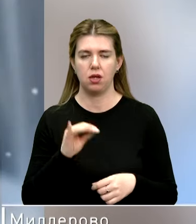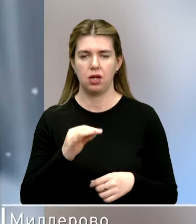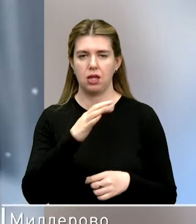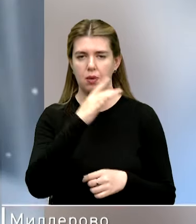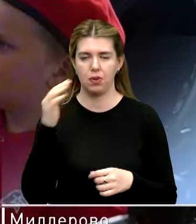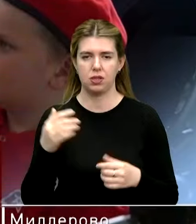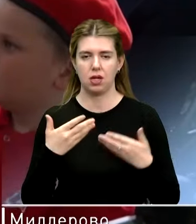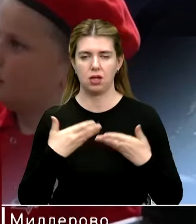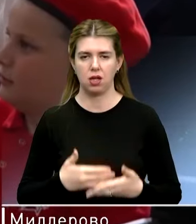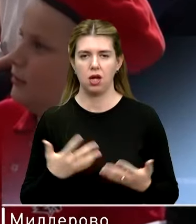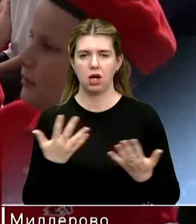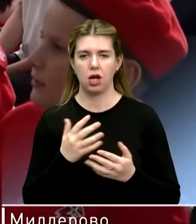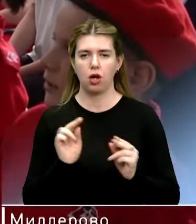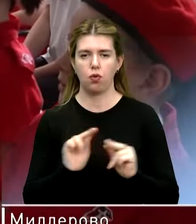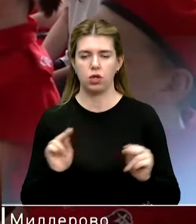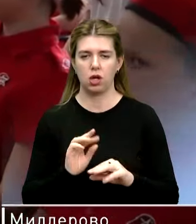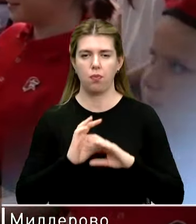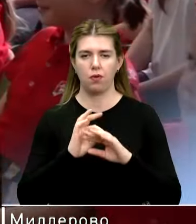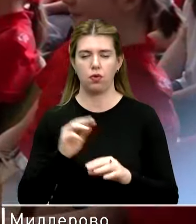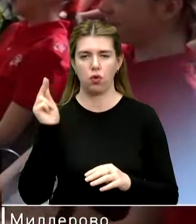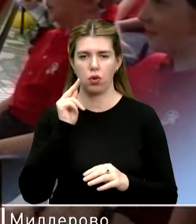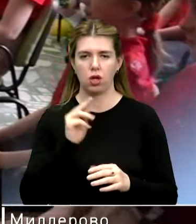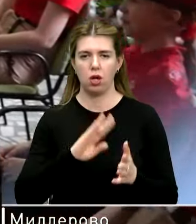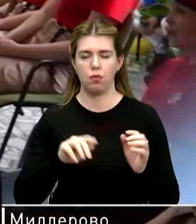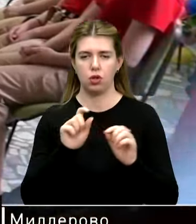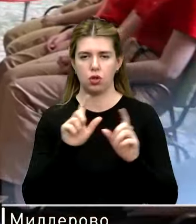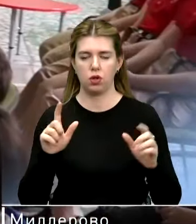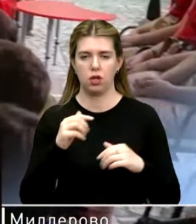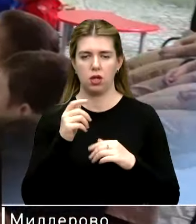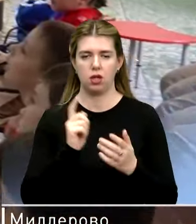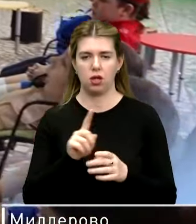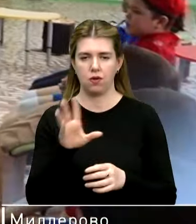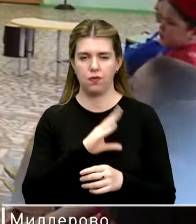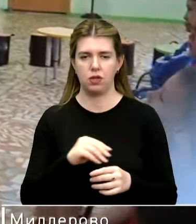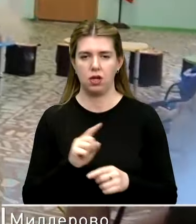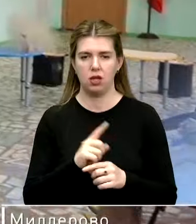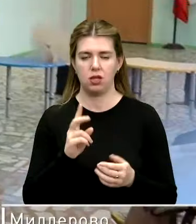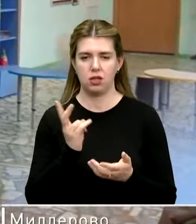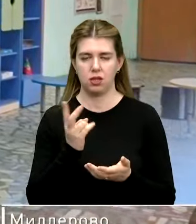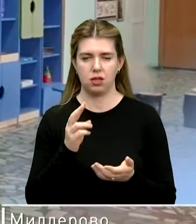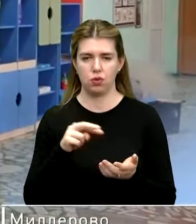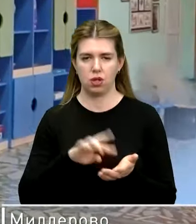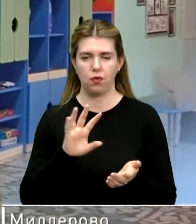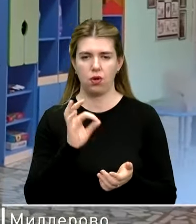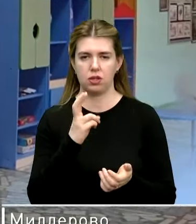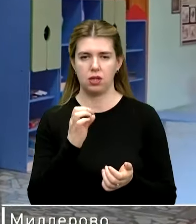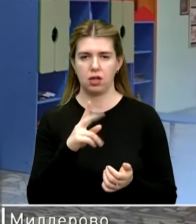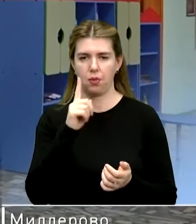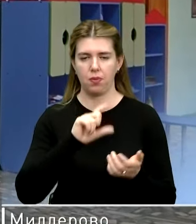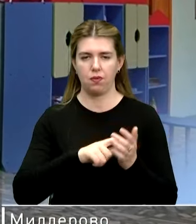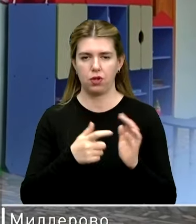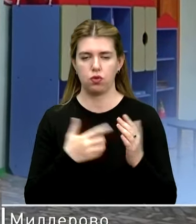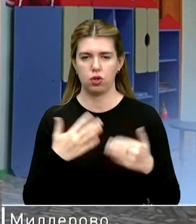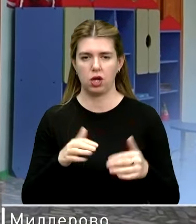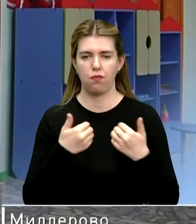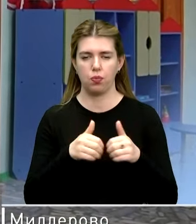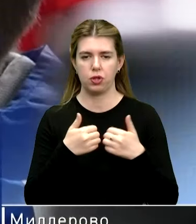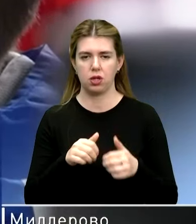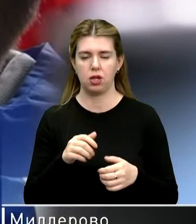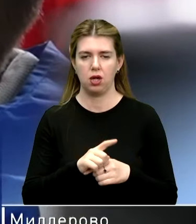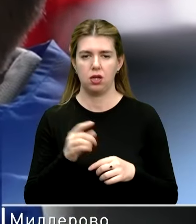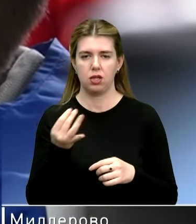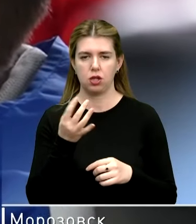небесных телах. Такие учителя проводят уроки без школьной доски и указки. Они не ставят оценки. И первоклассники, уже выпускники,